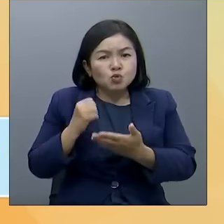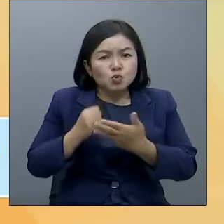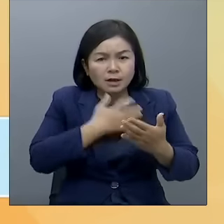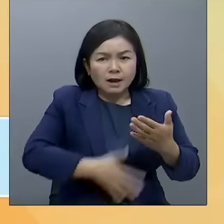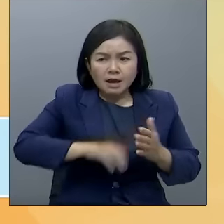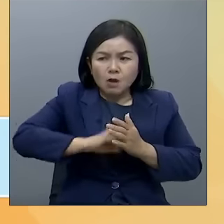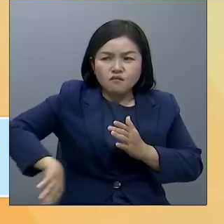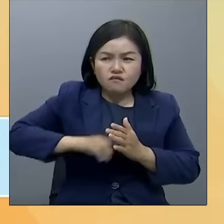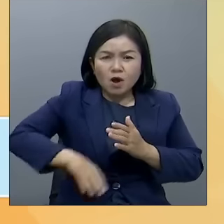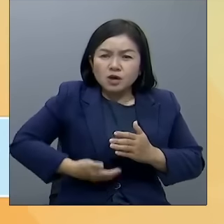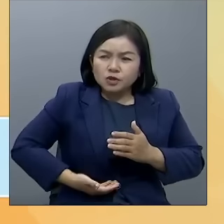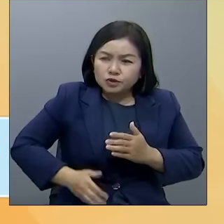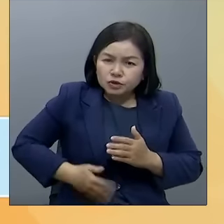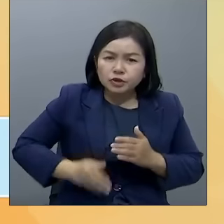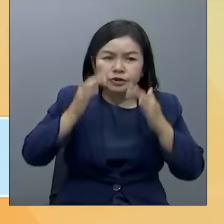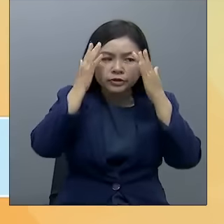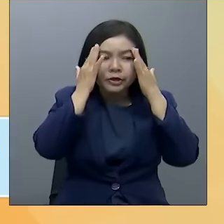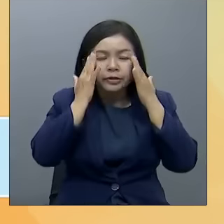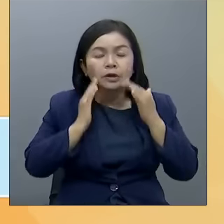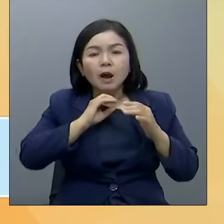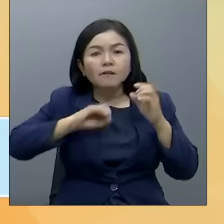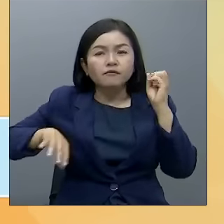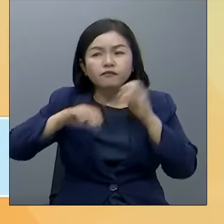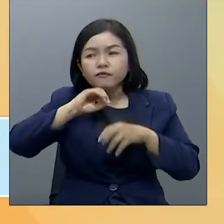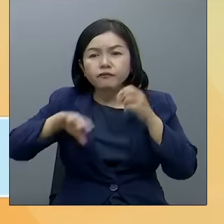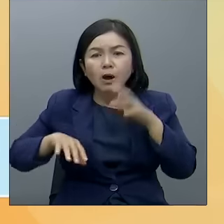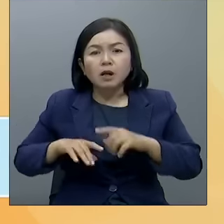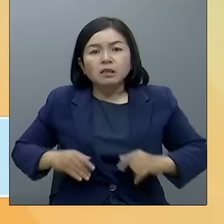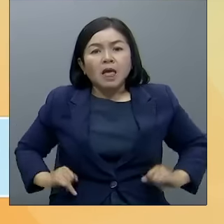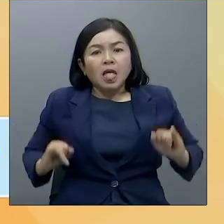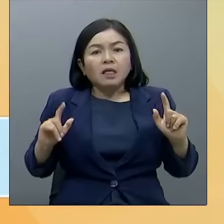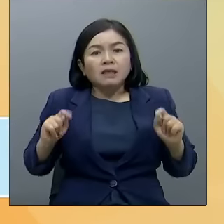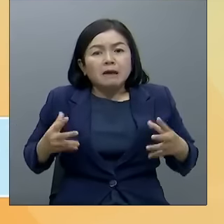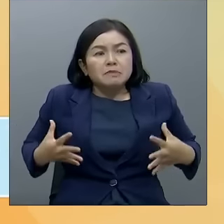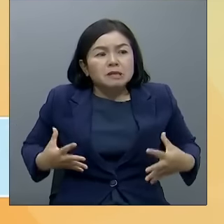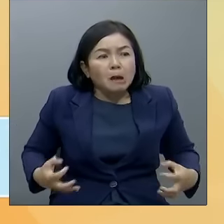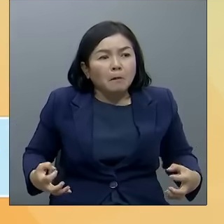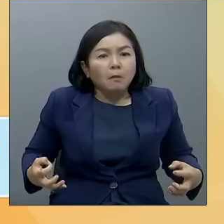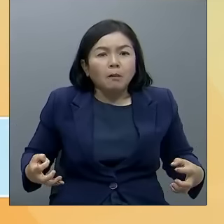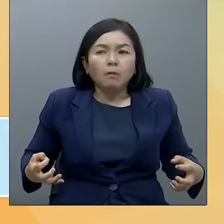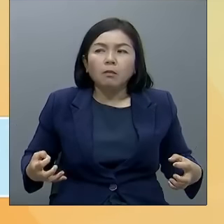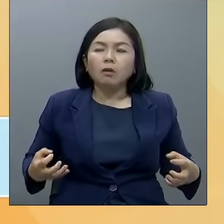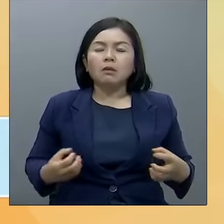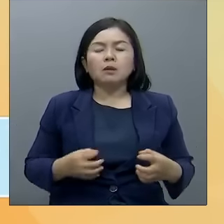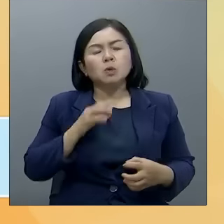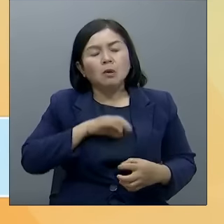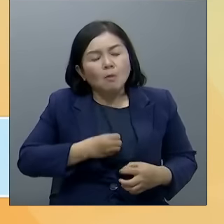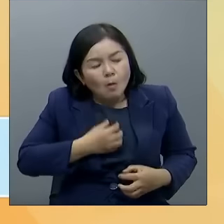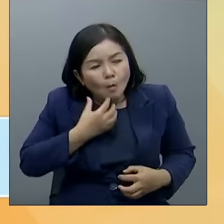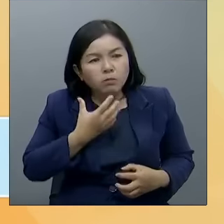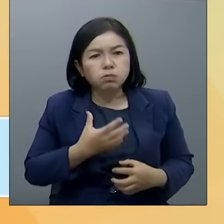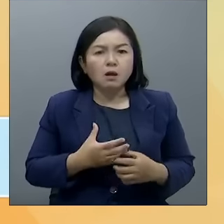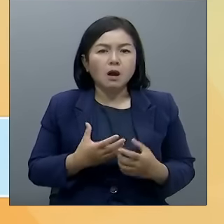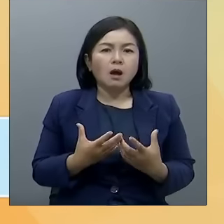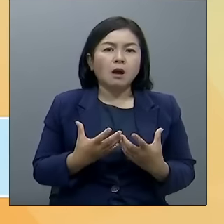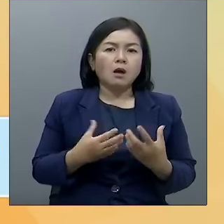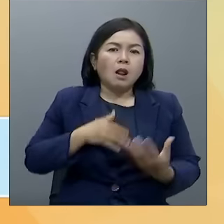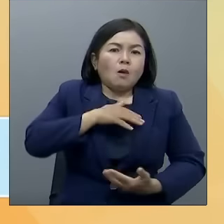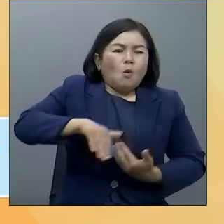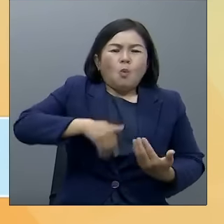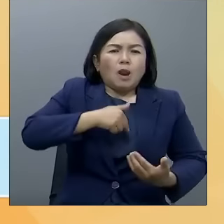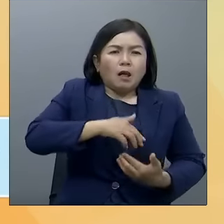ขับออกจากปัสสาวะจากเหงื่อออกไปทีนี้พอไตทำงานได้ไม่ดีมันก็เลยเกิดอาการคลื่นไส้อาเจียนผะอืดผะอมของเสียมันวนอยู่ในร่